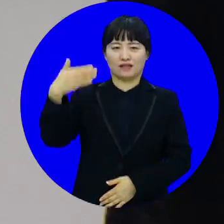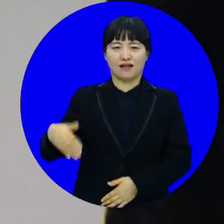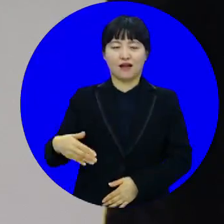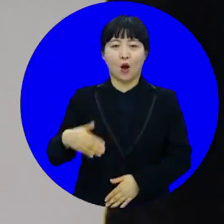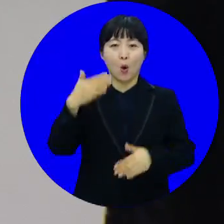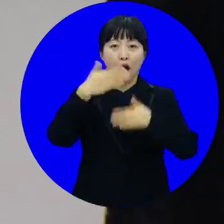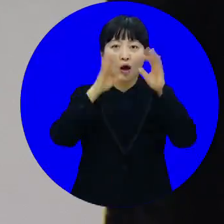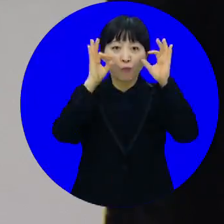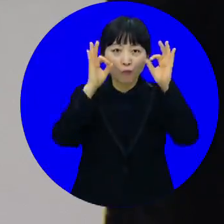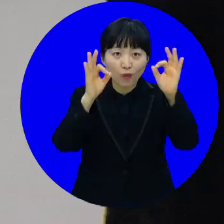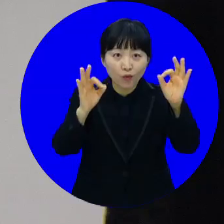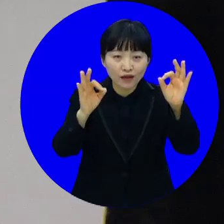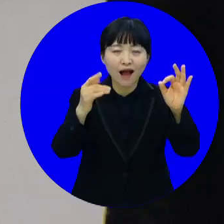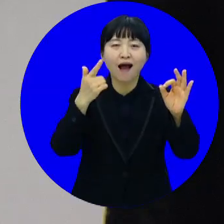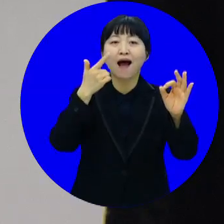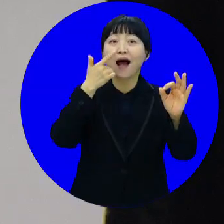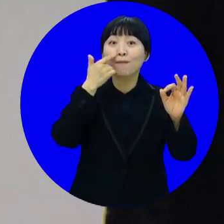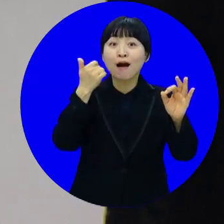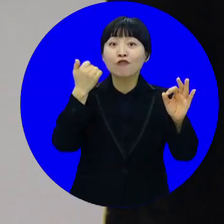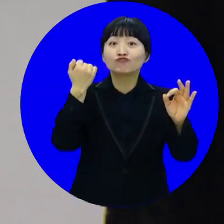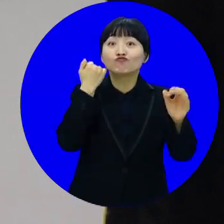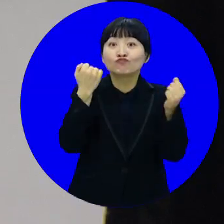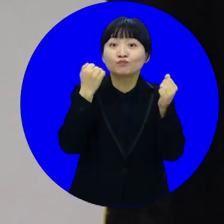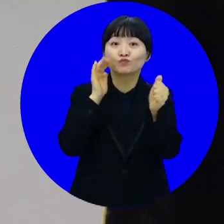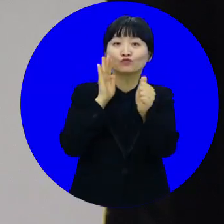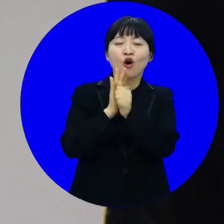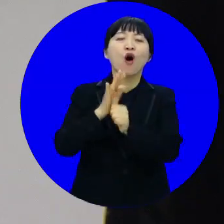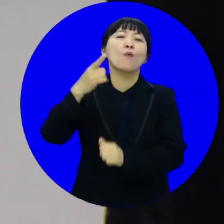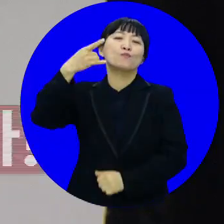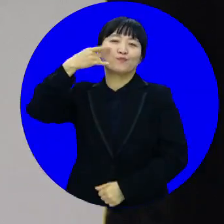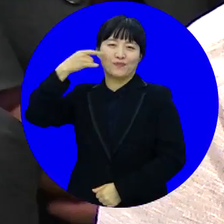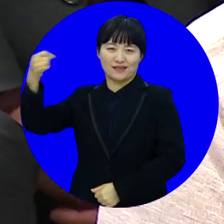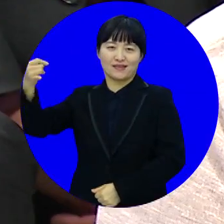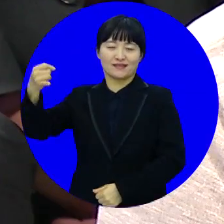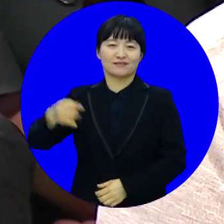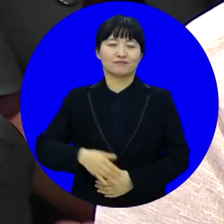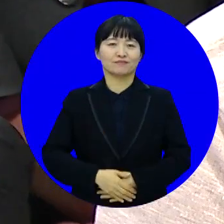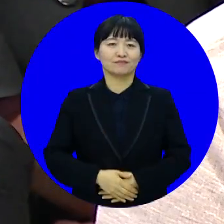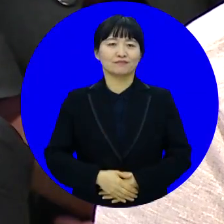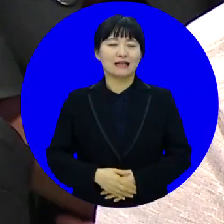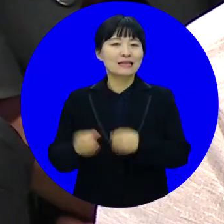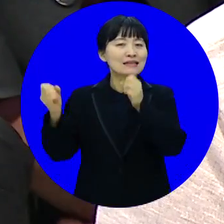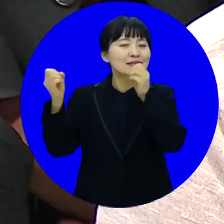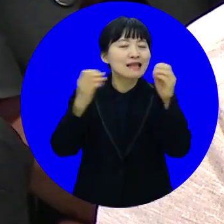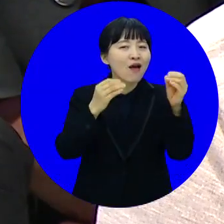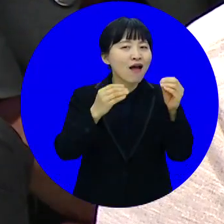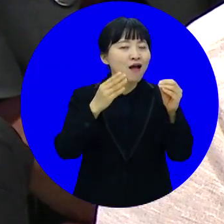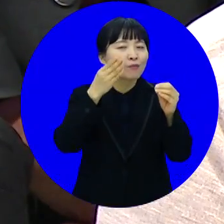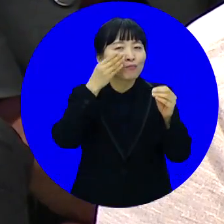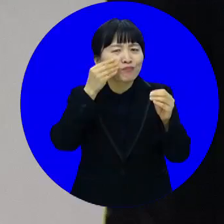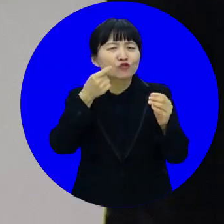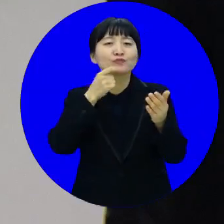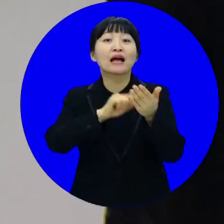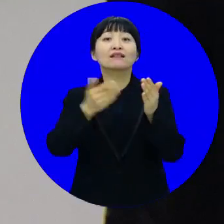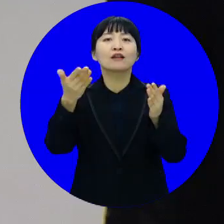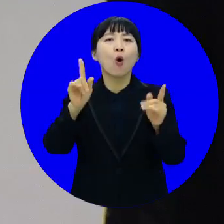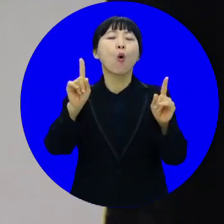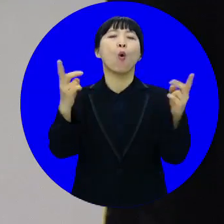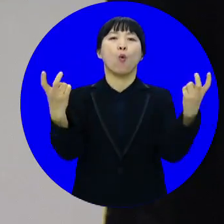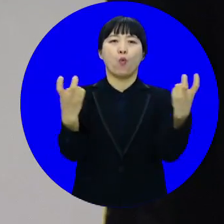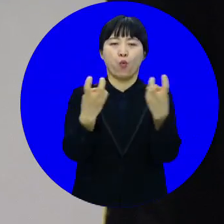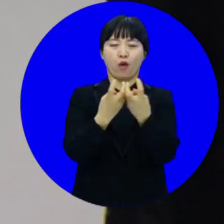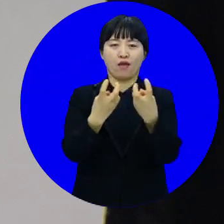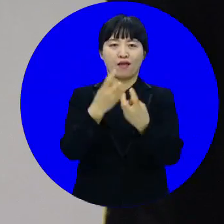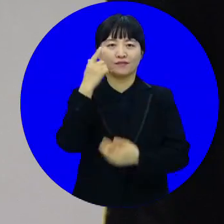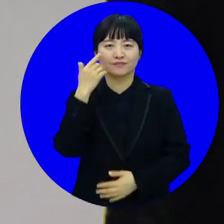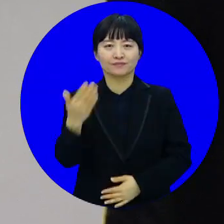화면을 보니까요. 아빠한테 너무 든든한 조력자가 계셨어요. 어머니요. 근데 그 원활한 소통이 쉽지 않으셨을 텐데 그게